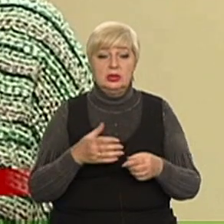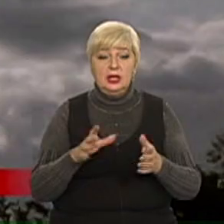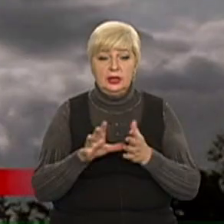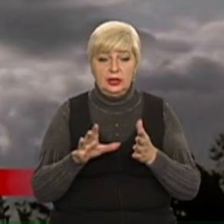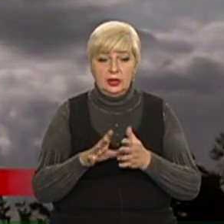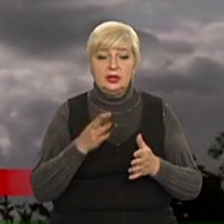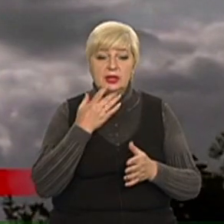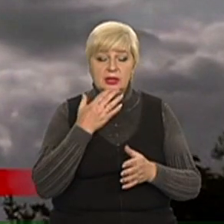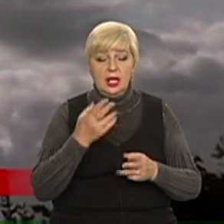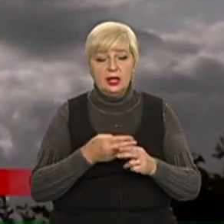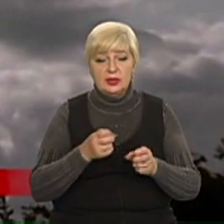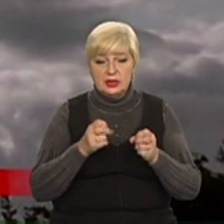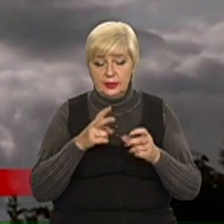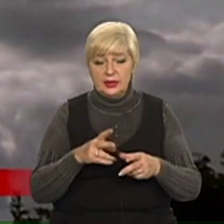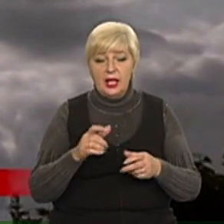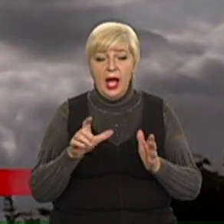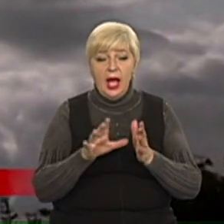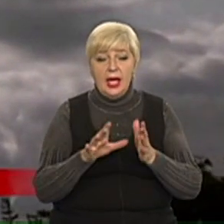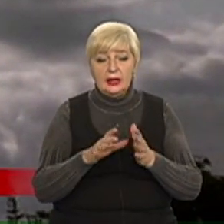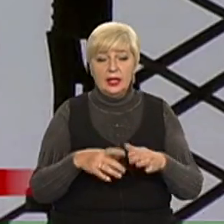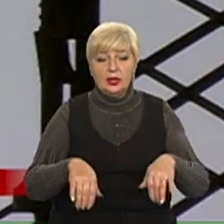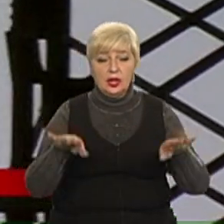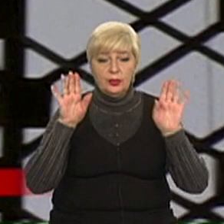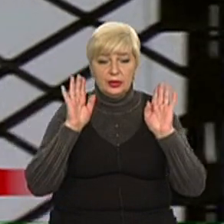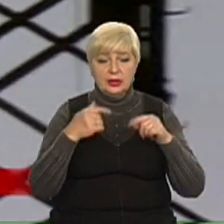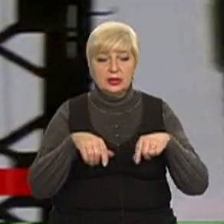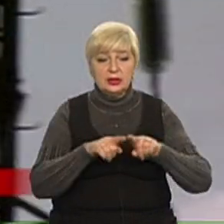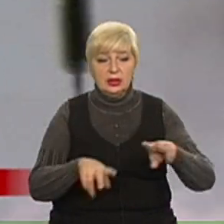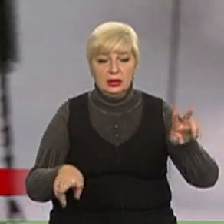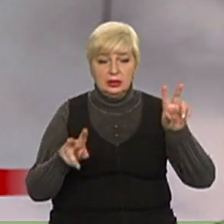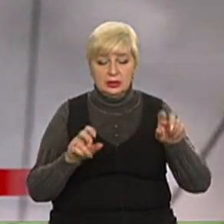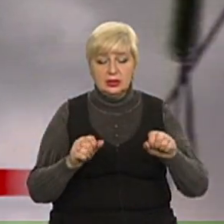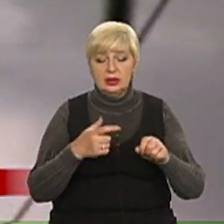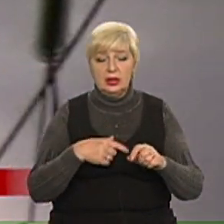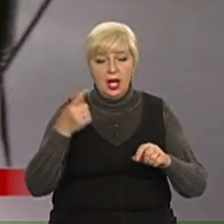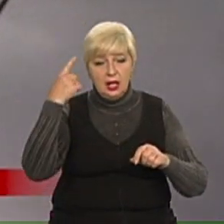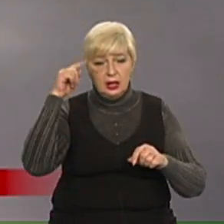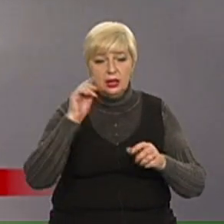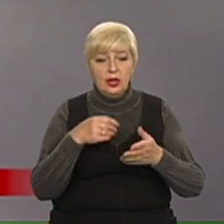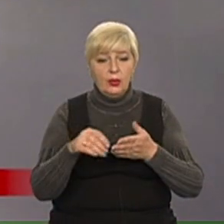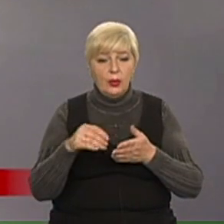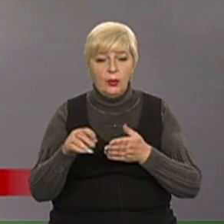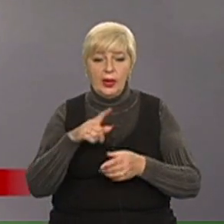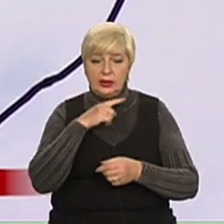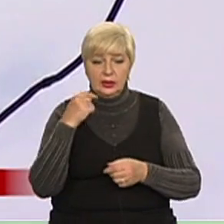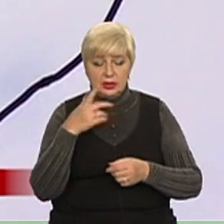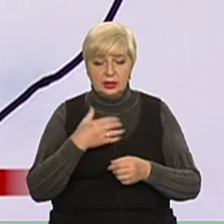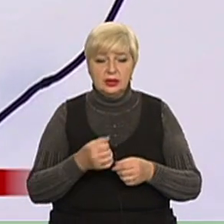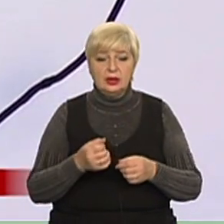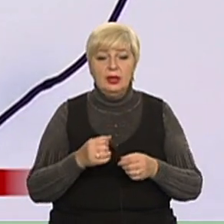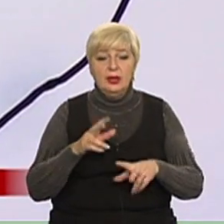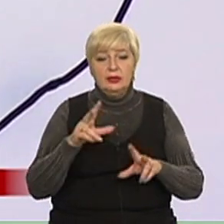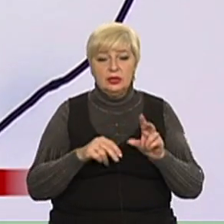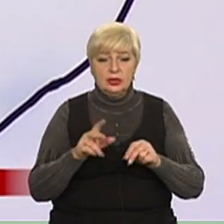национальной безопасности. Енергокапітуляція. Так експерти охрестили ідею купувати російське чи не єдиним виходом, вважають